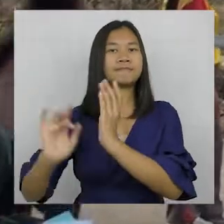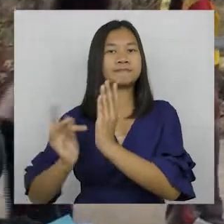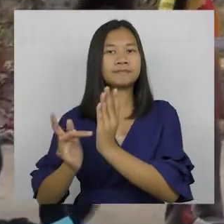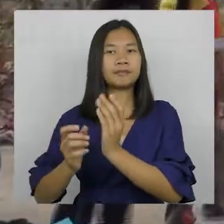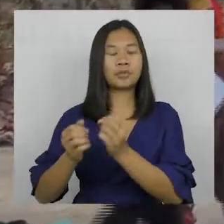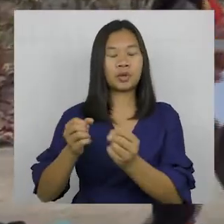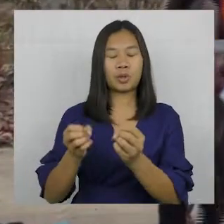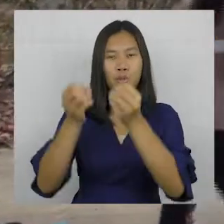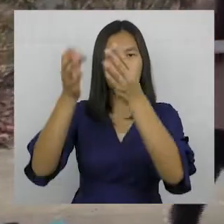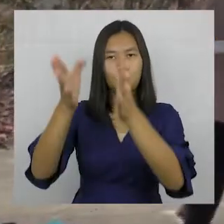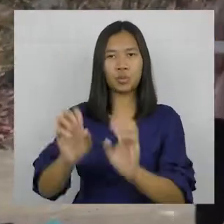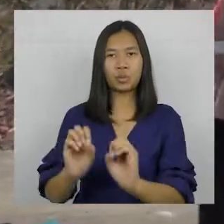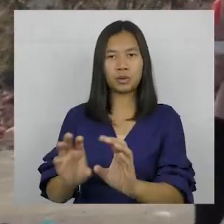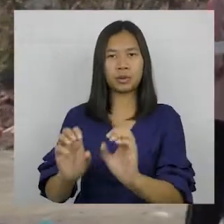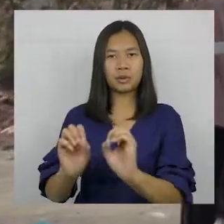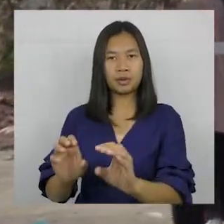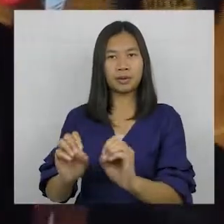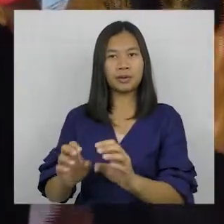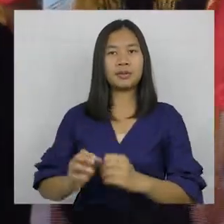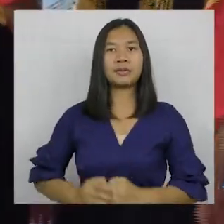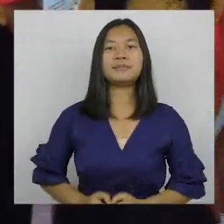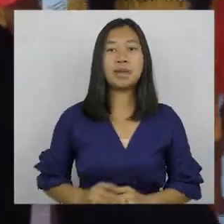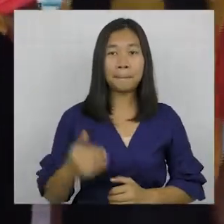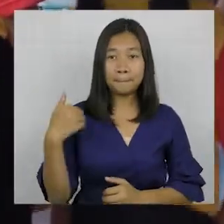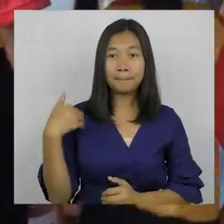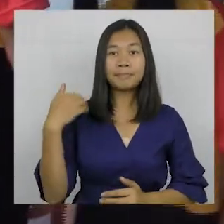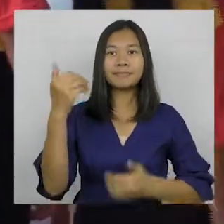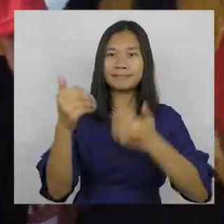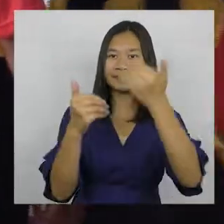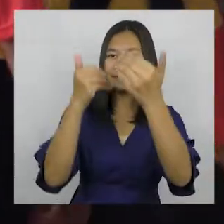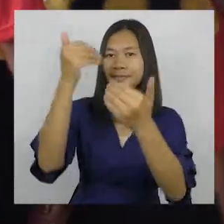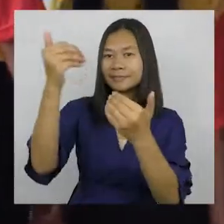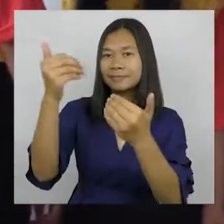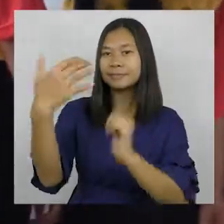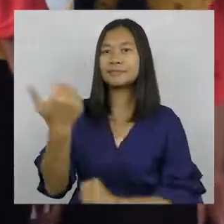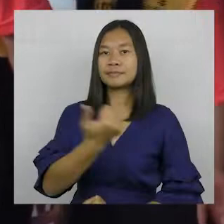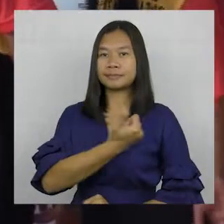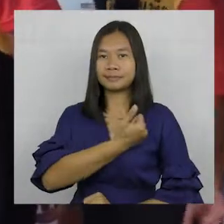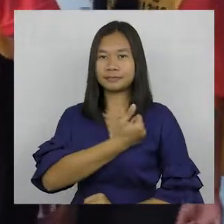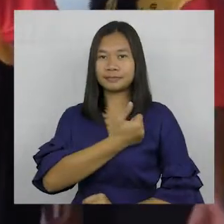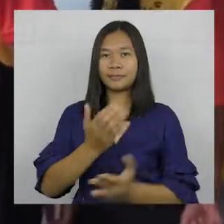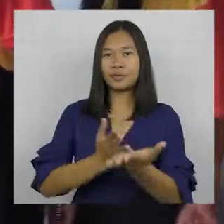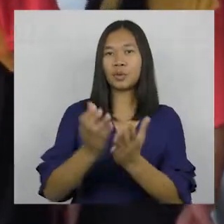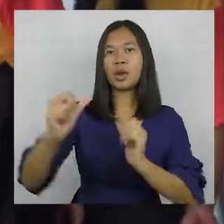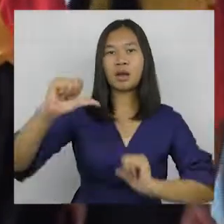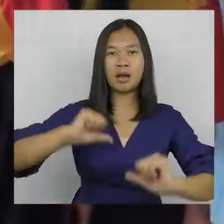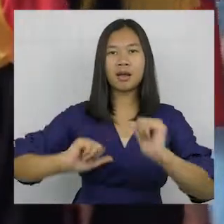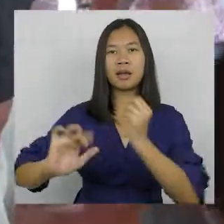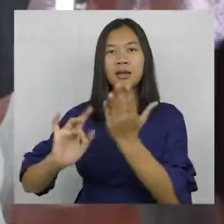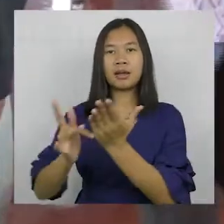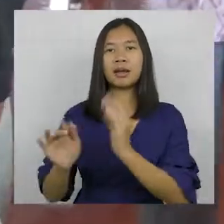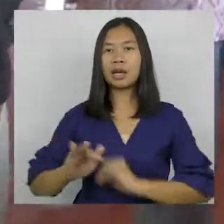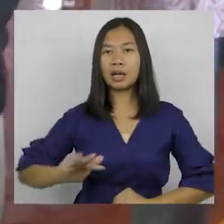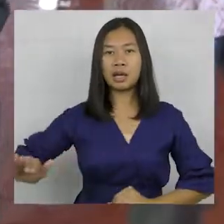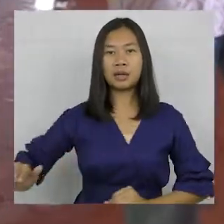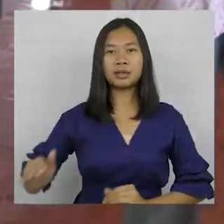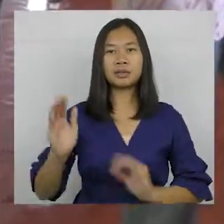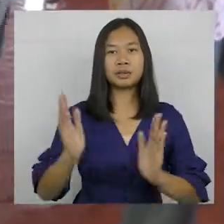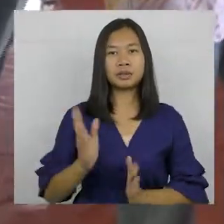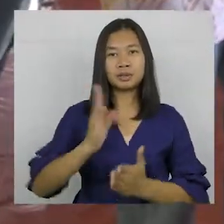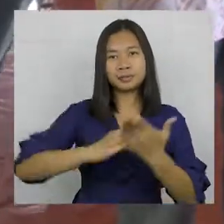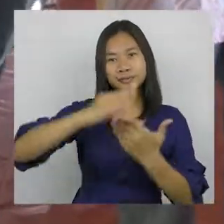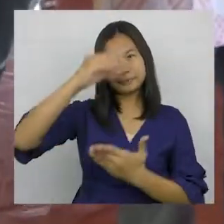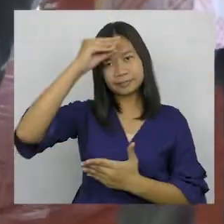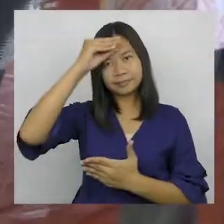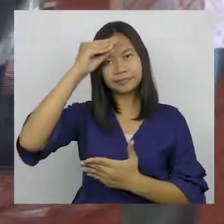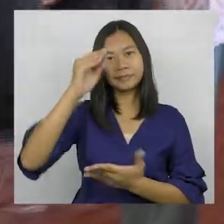กับครูและบุคลากรโรงเรียนบ้านภูเพ็กและยังมีกิจกรรมของสโมสรนักศึกษาคณะวิทยาศาสตร์และเทคโนโลยีกับน้องๆ นักเรียนโรงเรียน